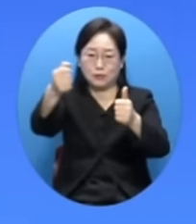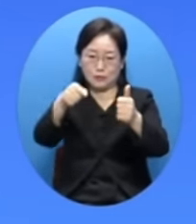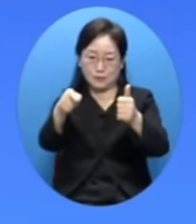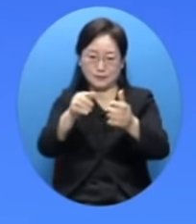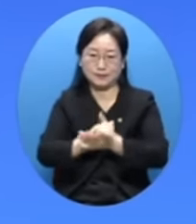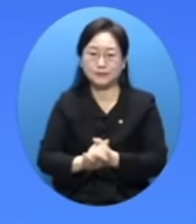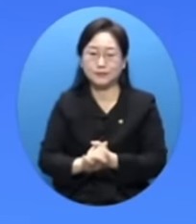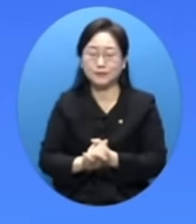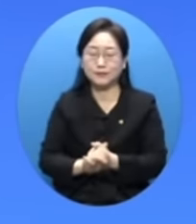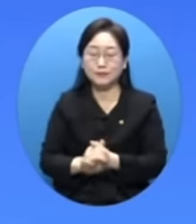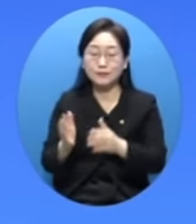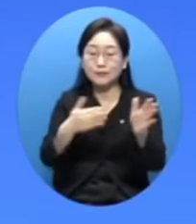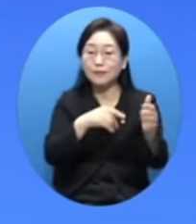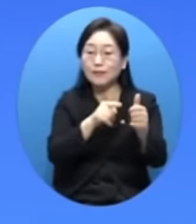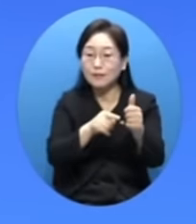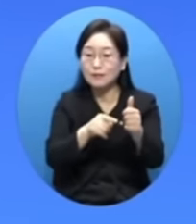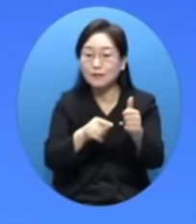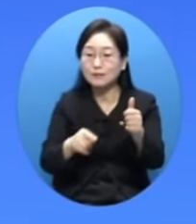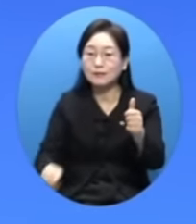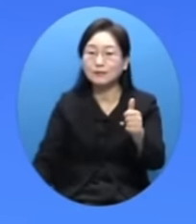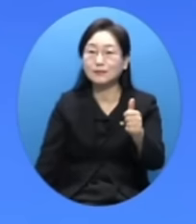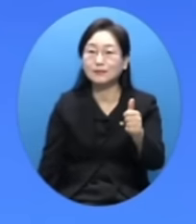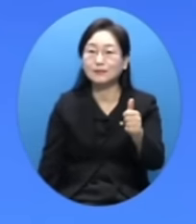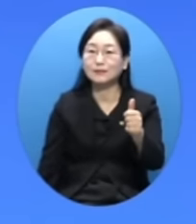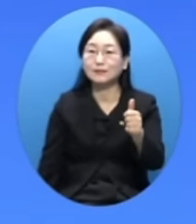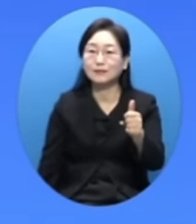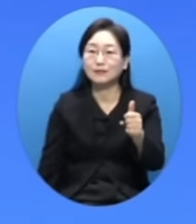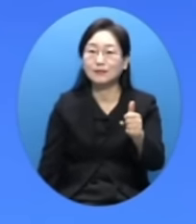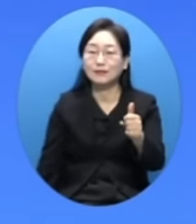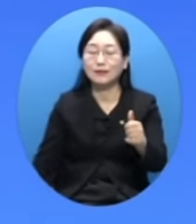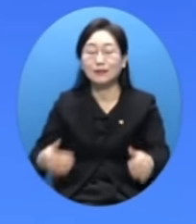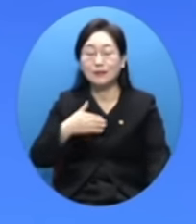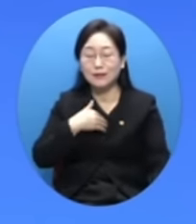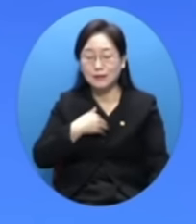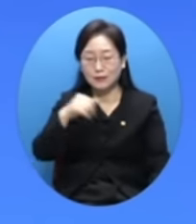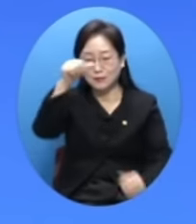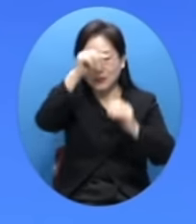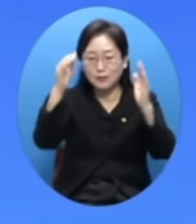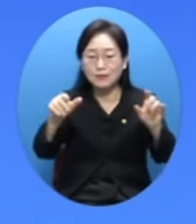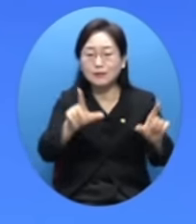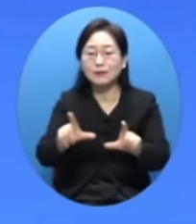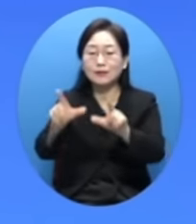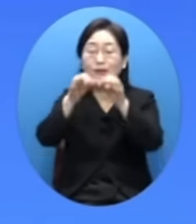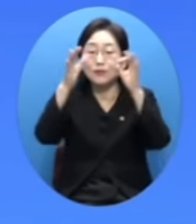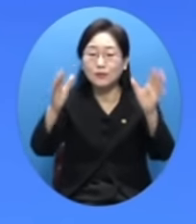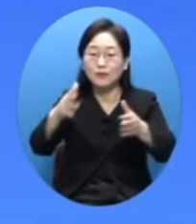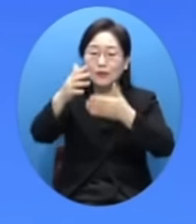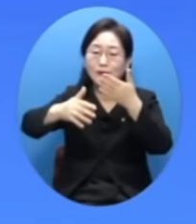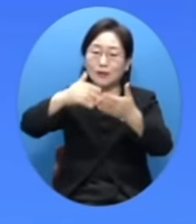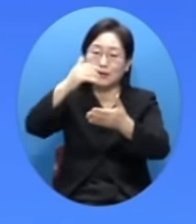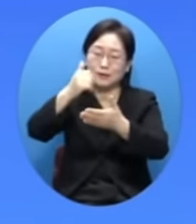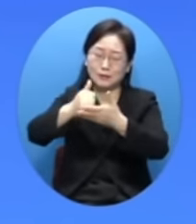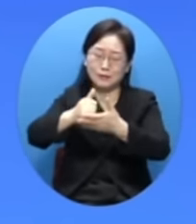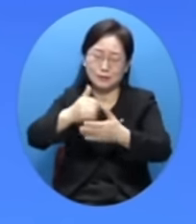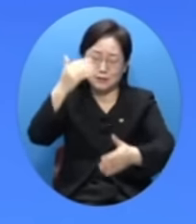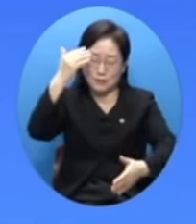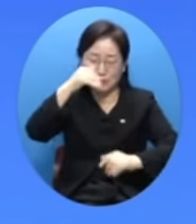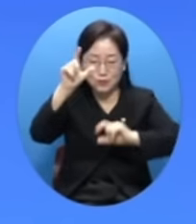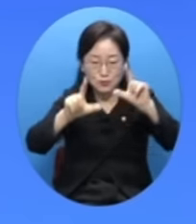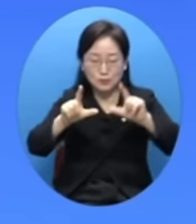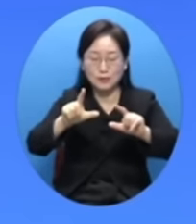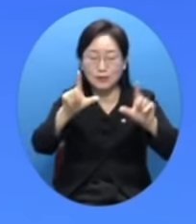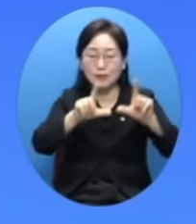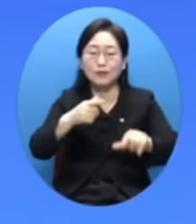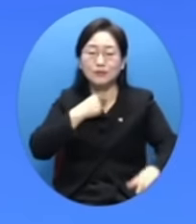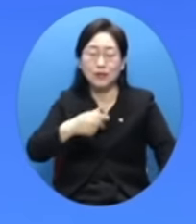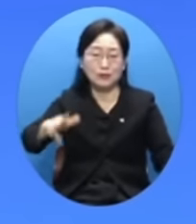그런데 이분이 내가한 평생 살면서 하나님 앞에 이와 같은 모습으로 살겠다 해서